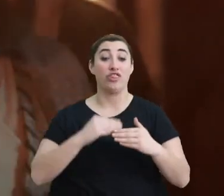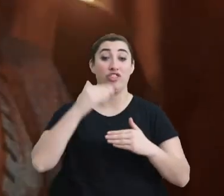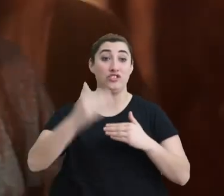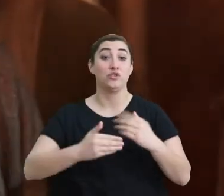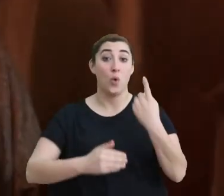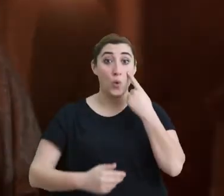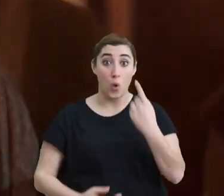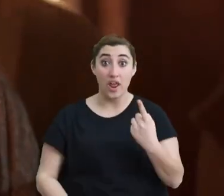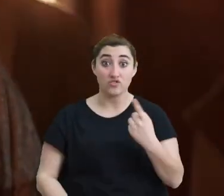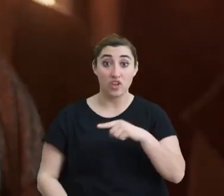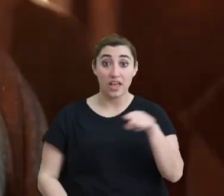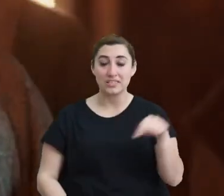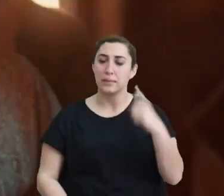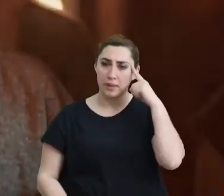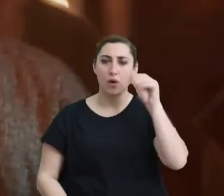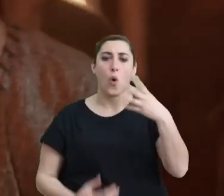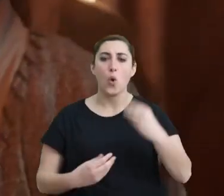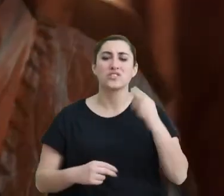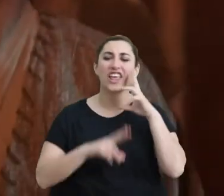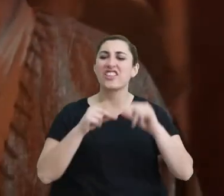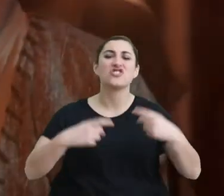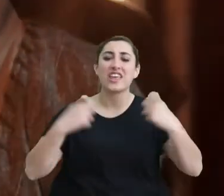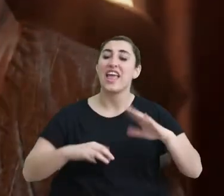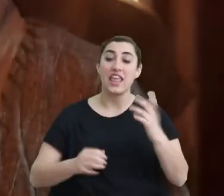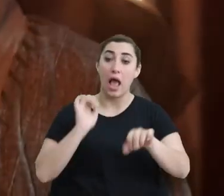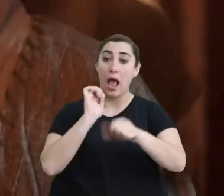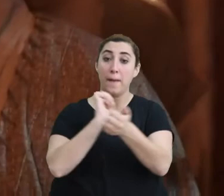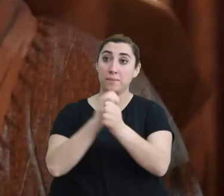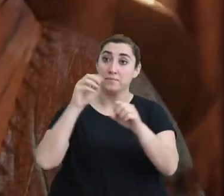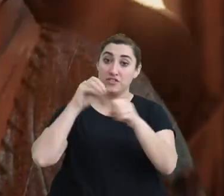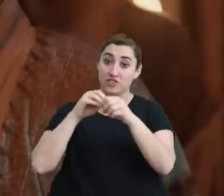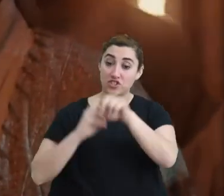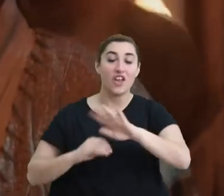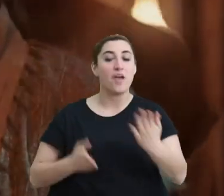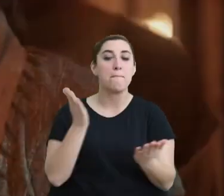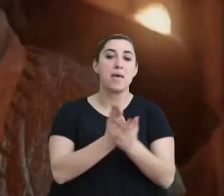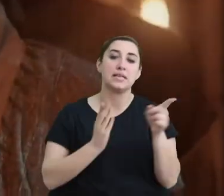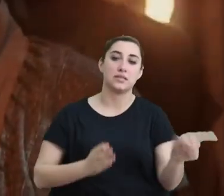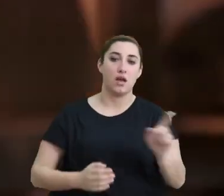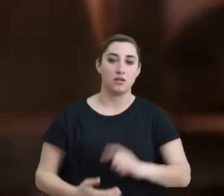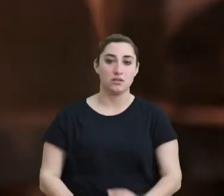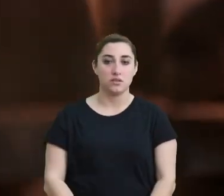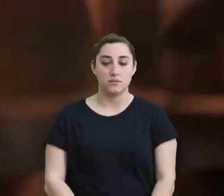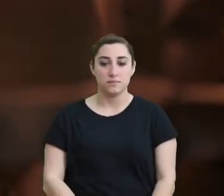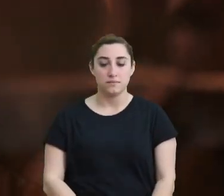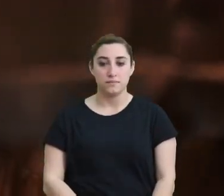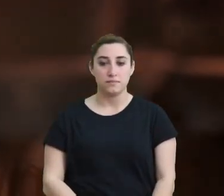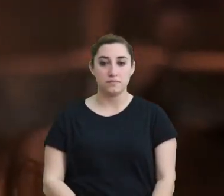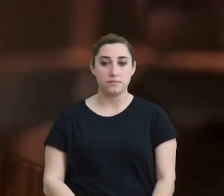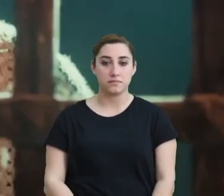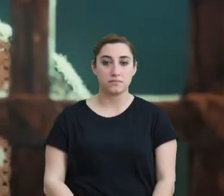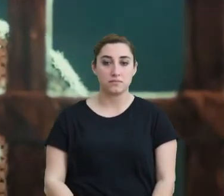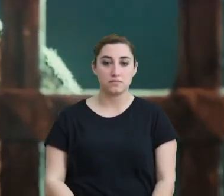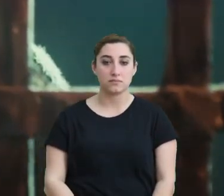göre, bilsin ki yatacağı yer ya zindandır ya mezardır. Mekancı